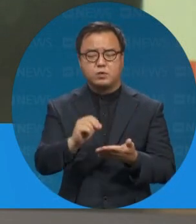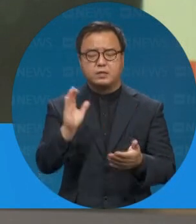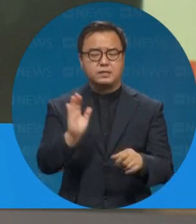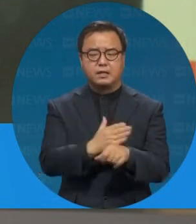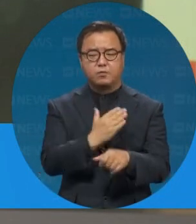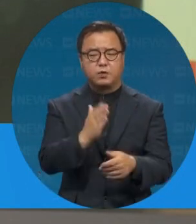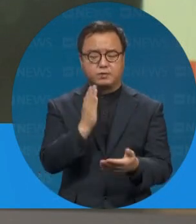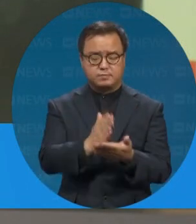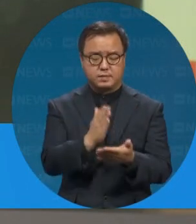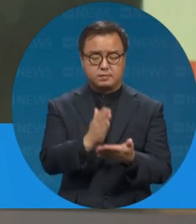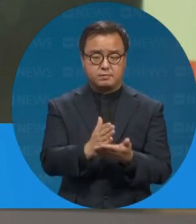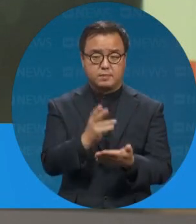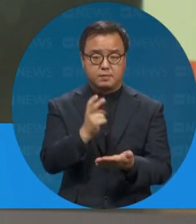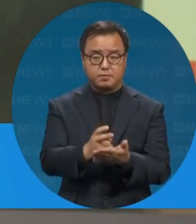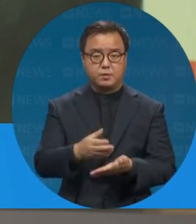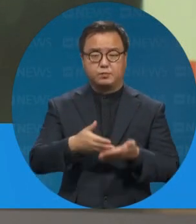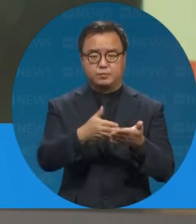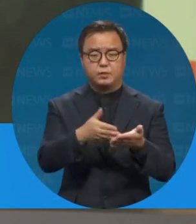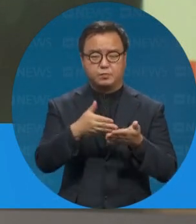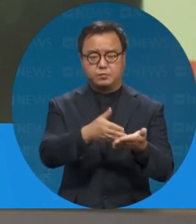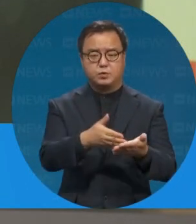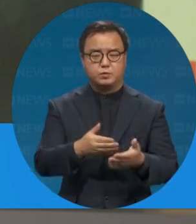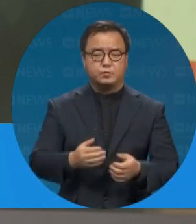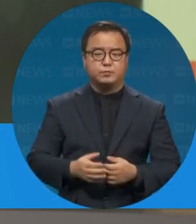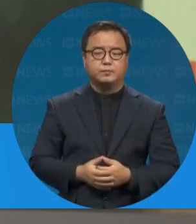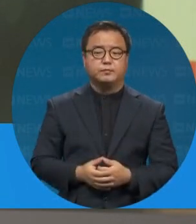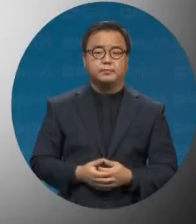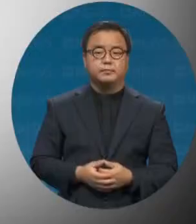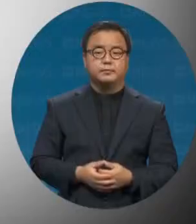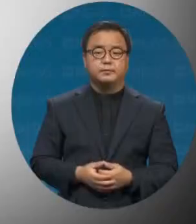내용의 법안을 추진 합니다 송 서광 기자입니다